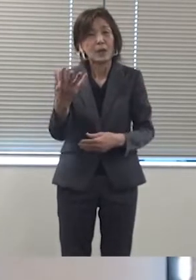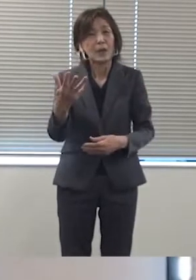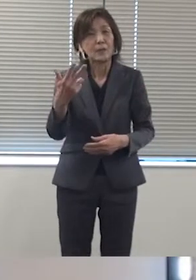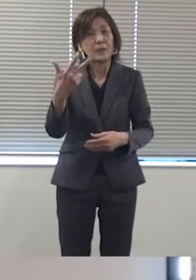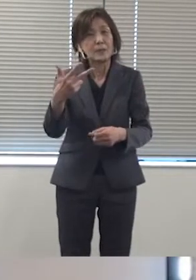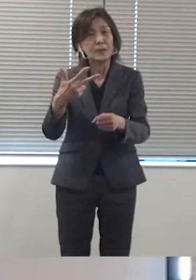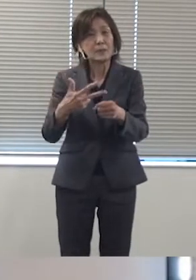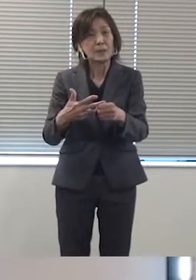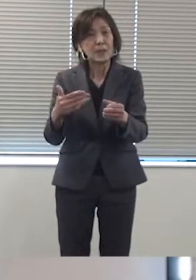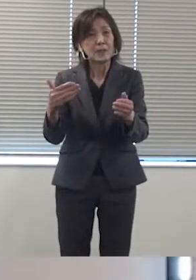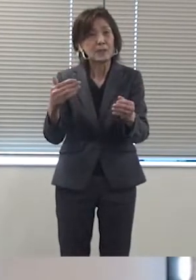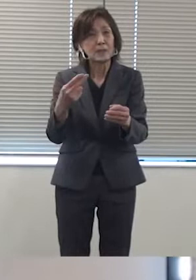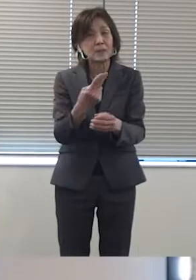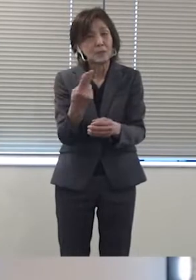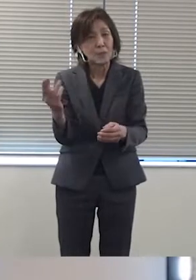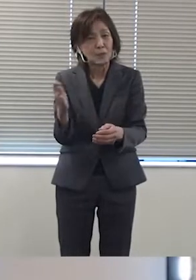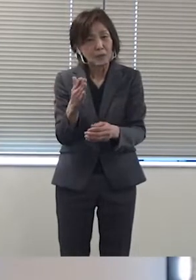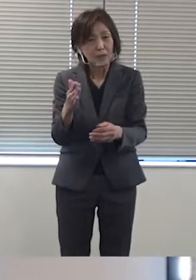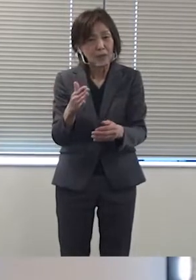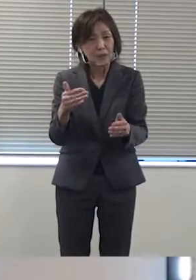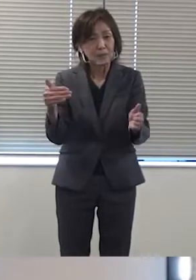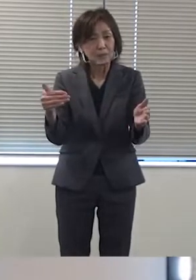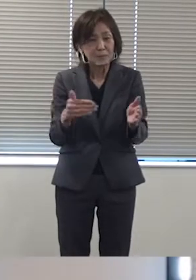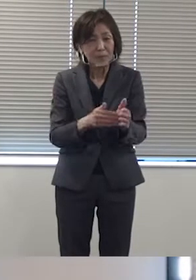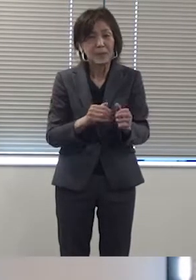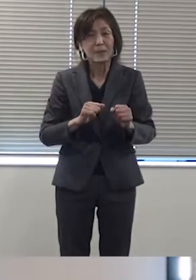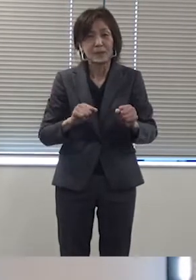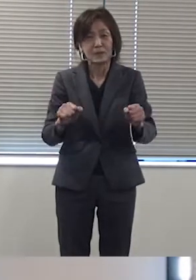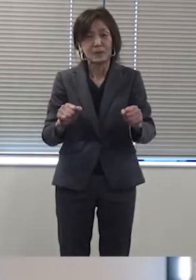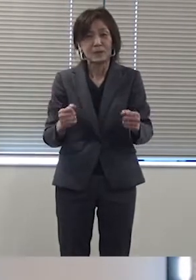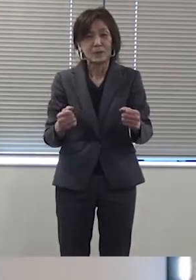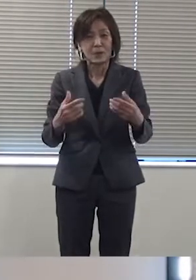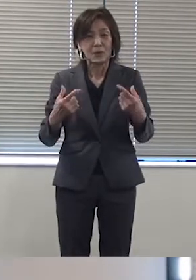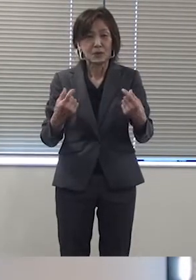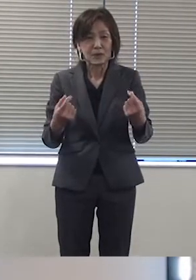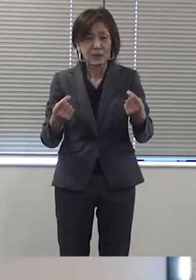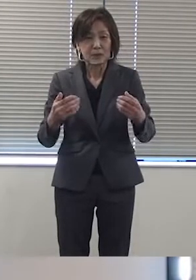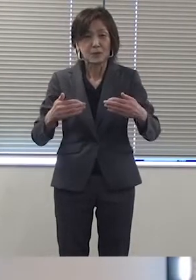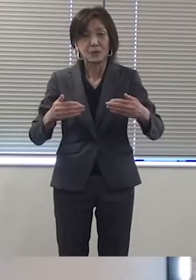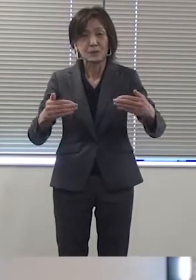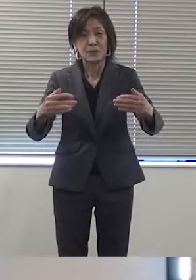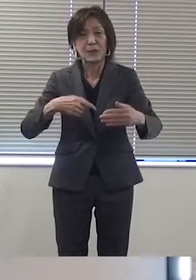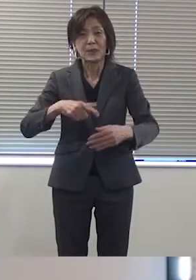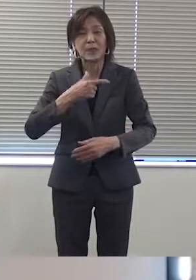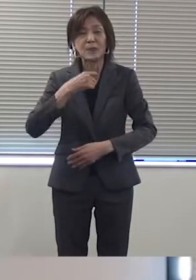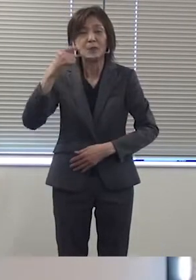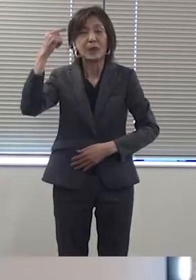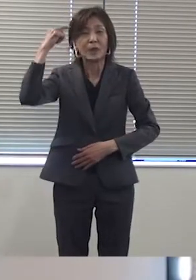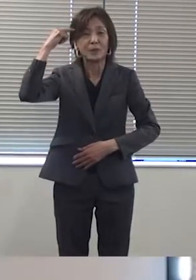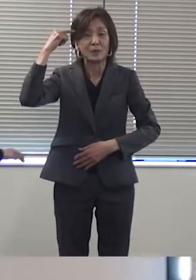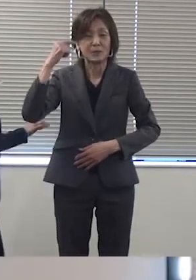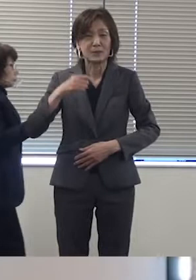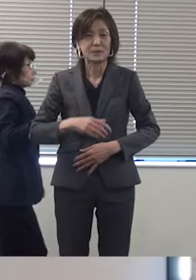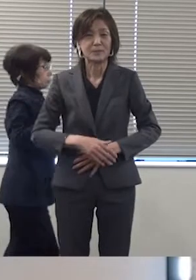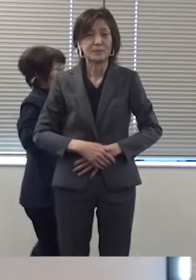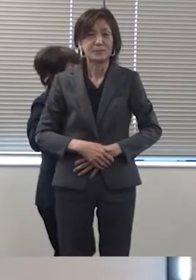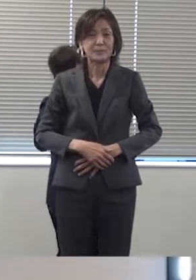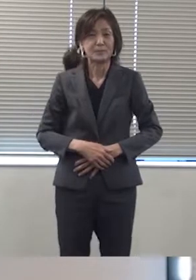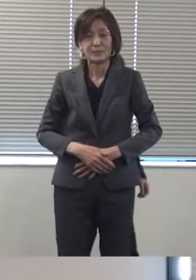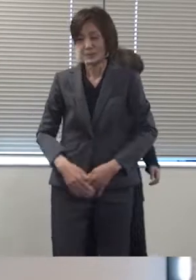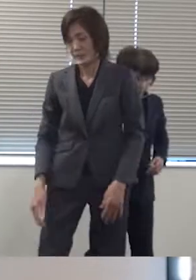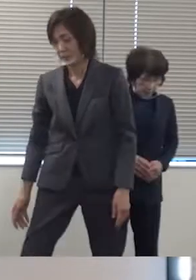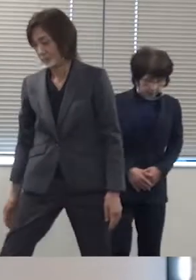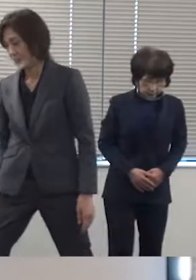ますが、これを着実に進めていきたいと考えております。それからその下、鳥獣被害の対